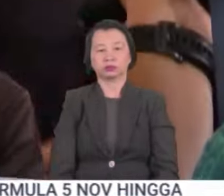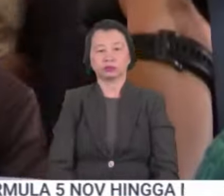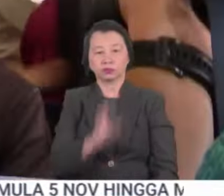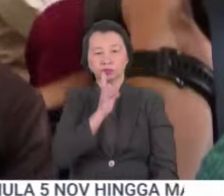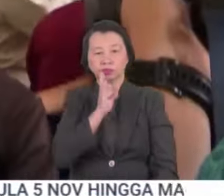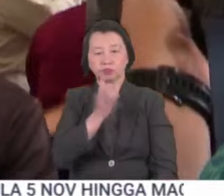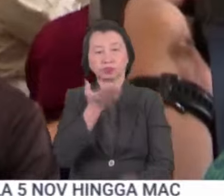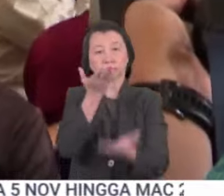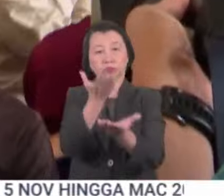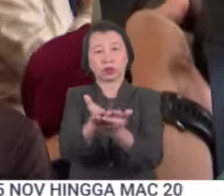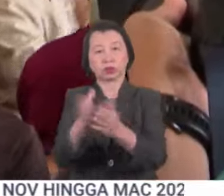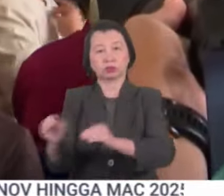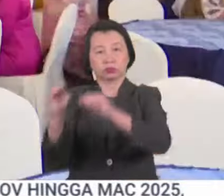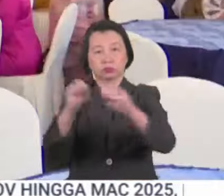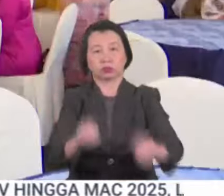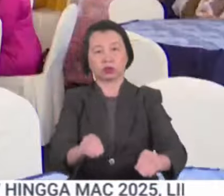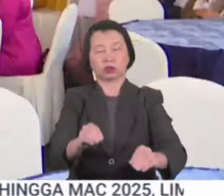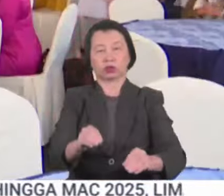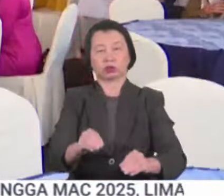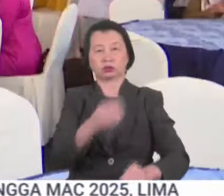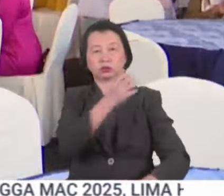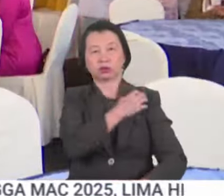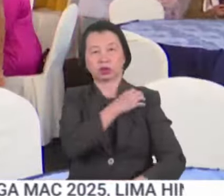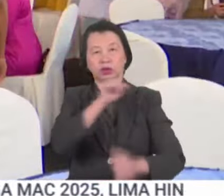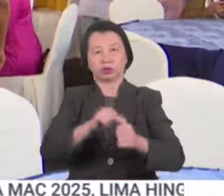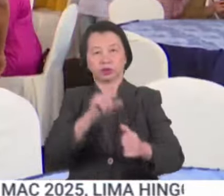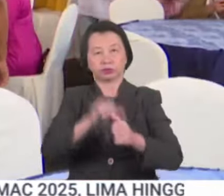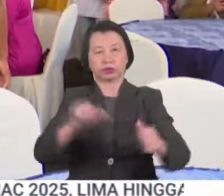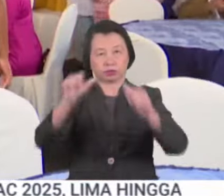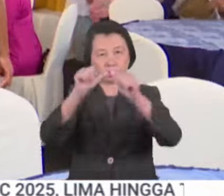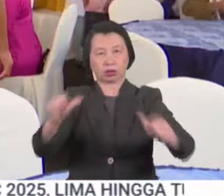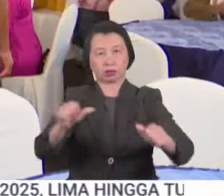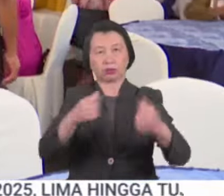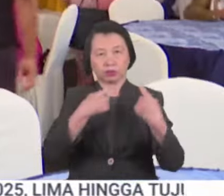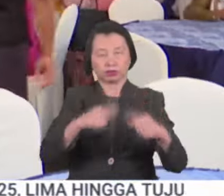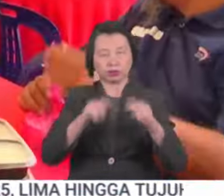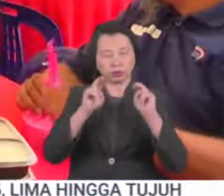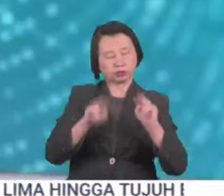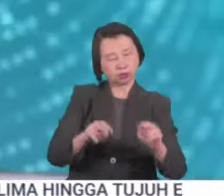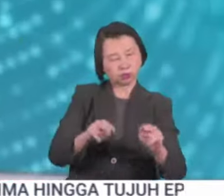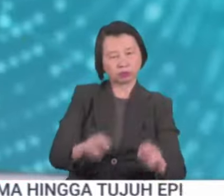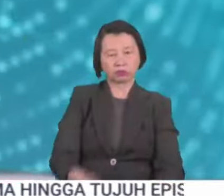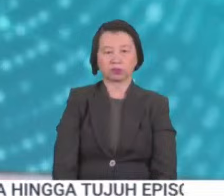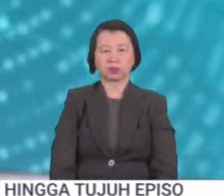Menurutnya cadangan bagi menempatkan warden dalam setiap dorm kadet-kadet berkenaan sedang diteliti.